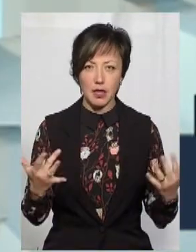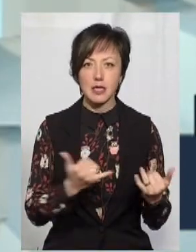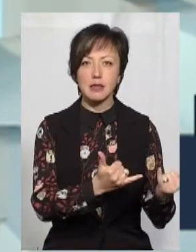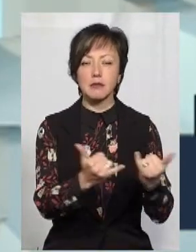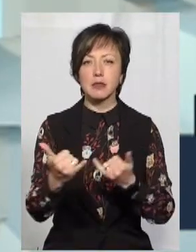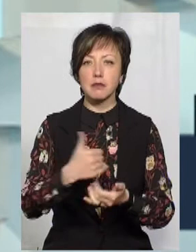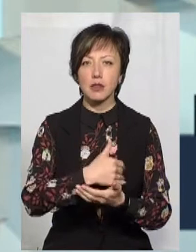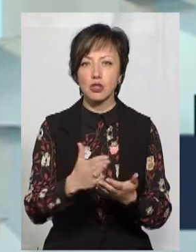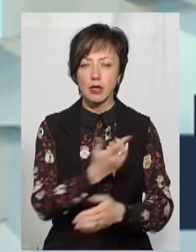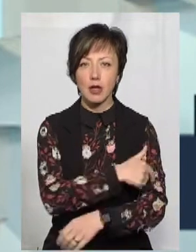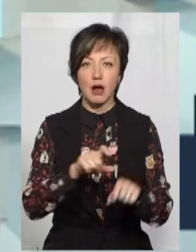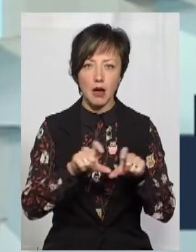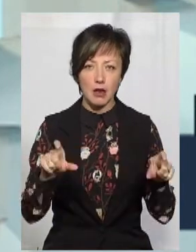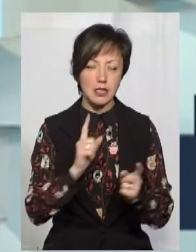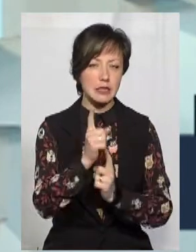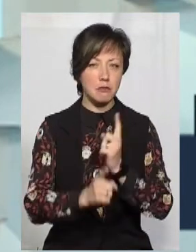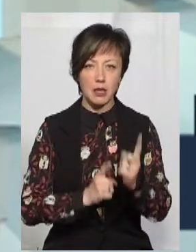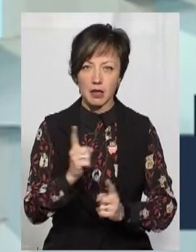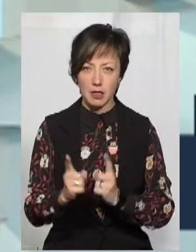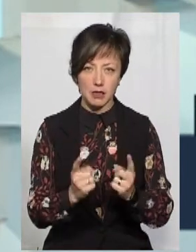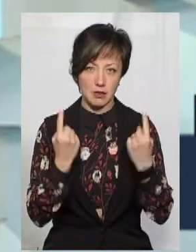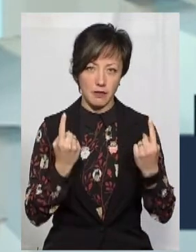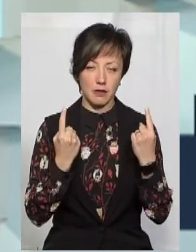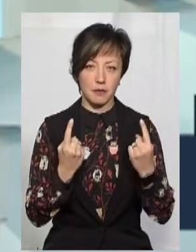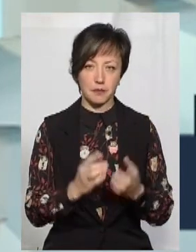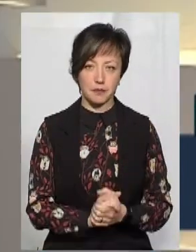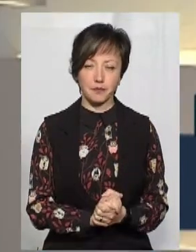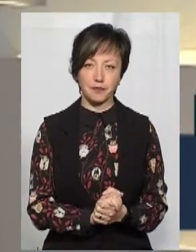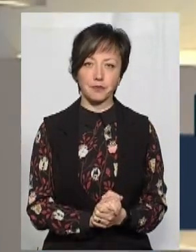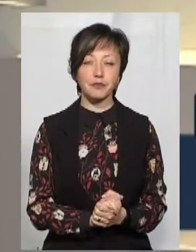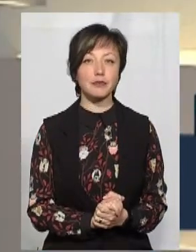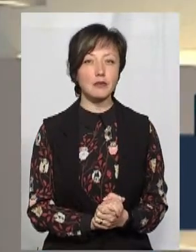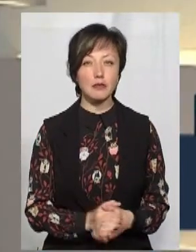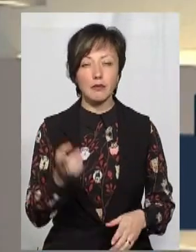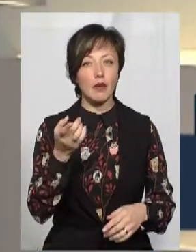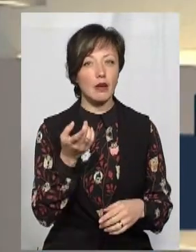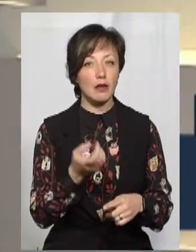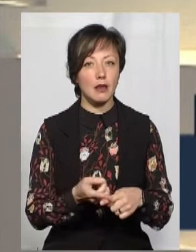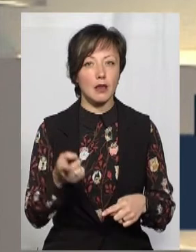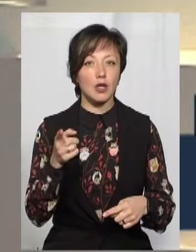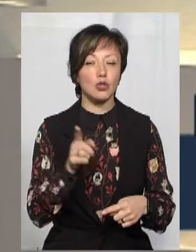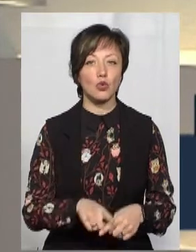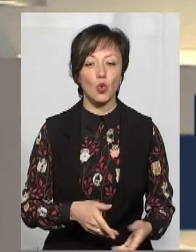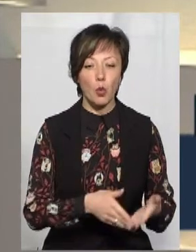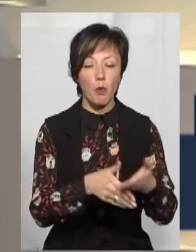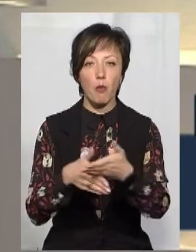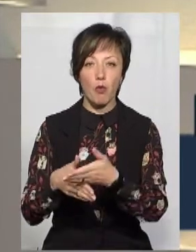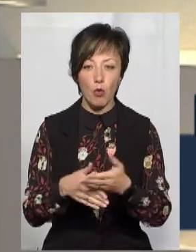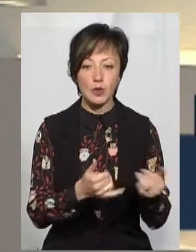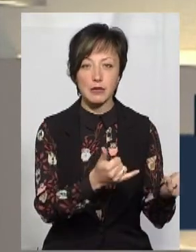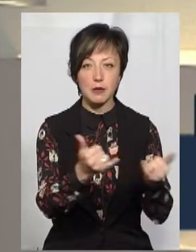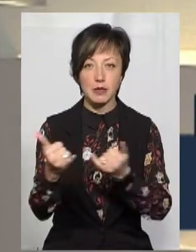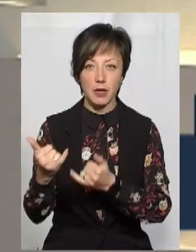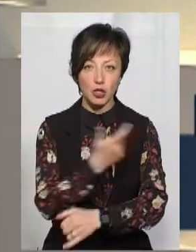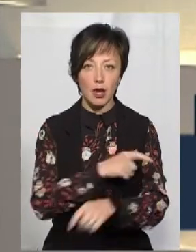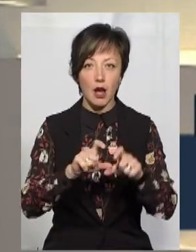лікарень змінилася дуже-дуже, як я сказав, вже разюче. От цю от допомогу і забезпечення лікарень